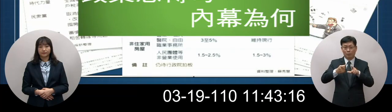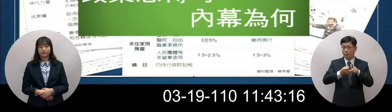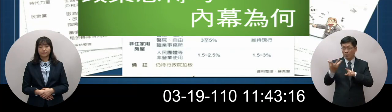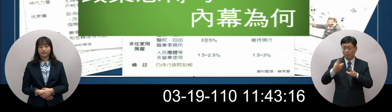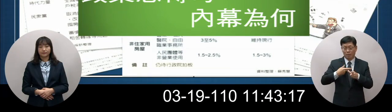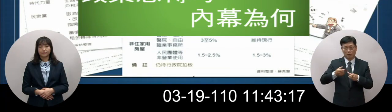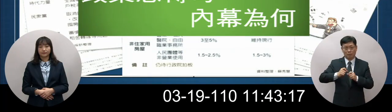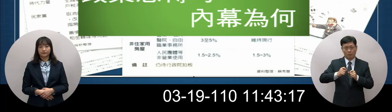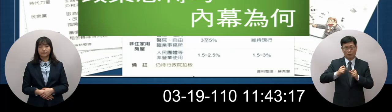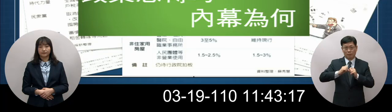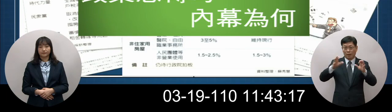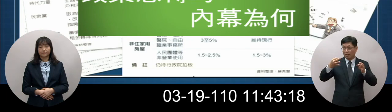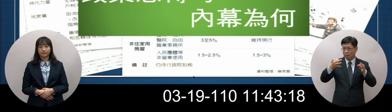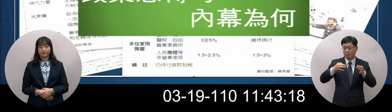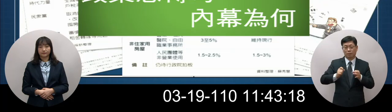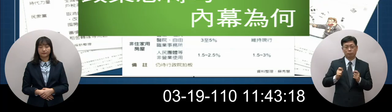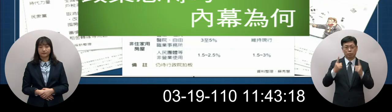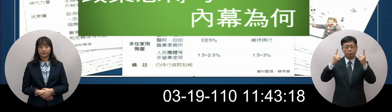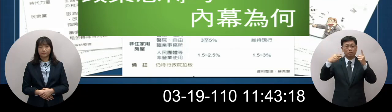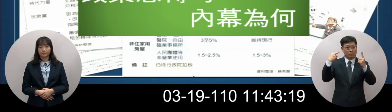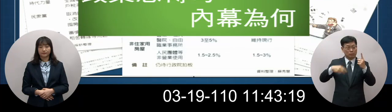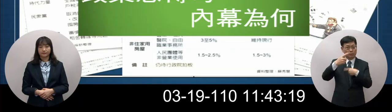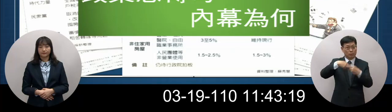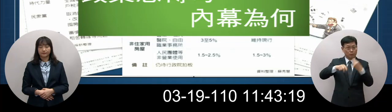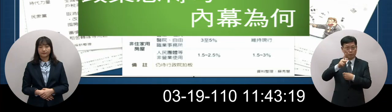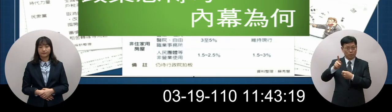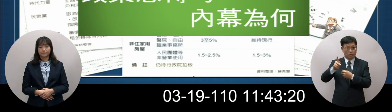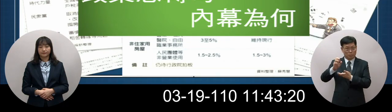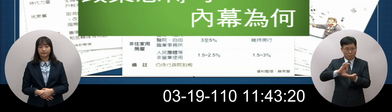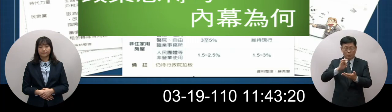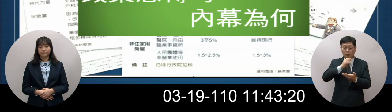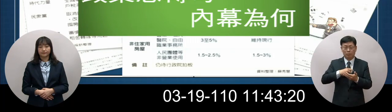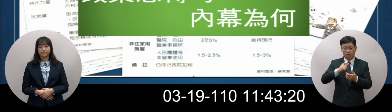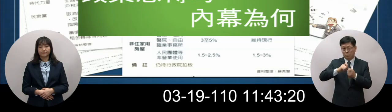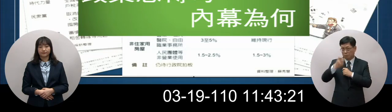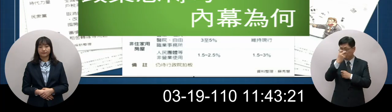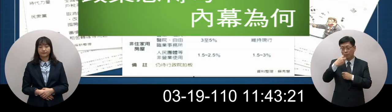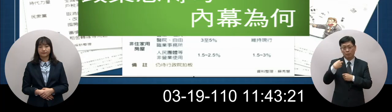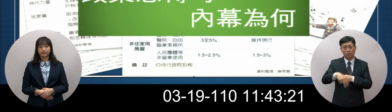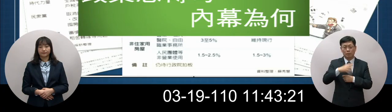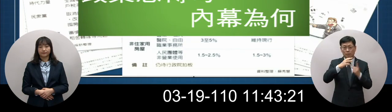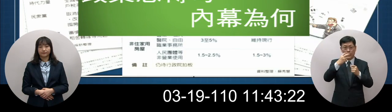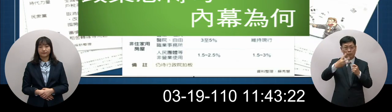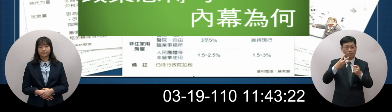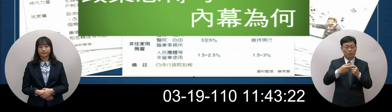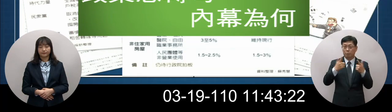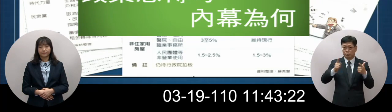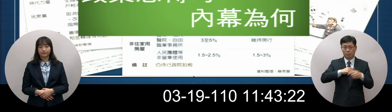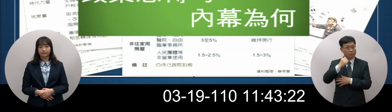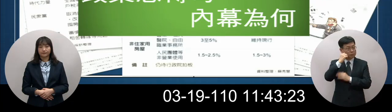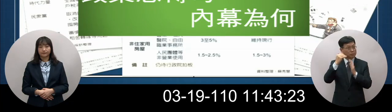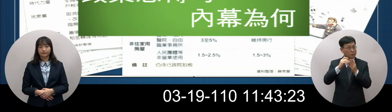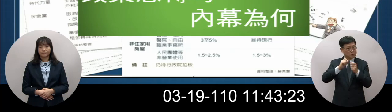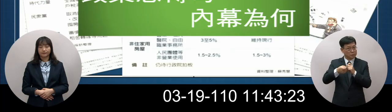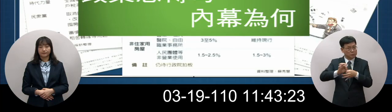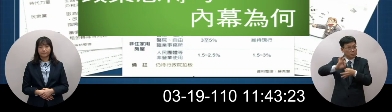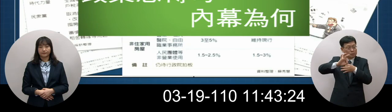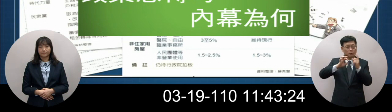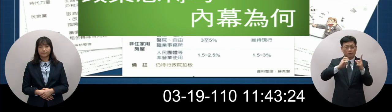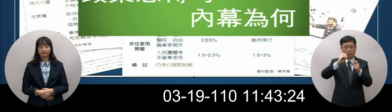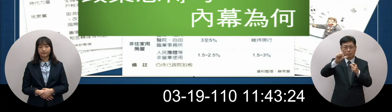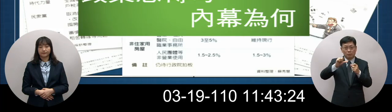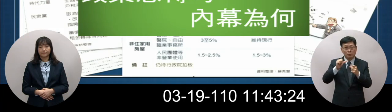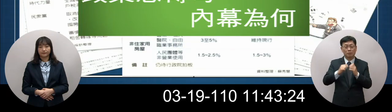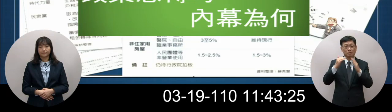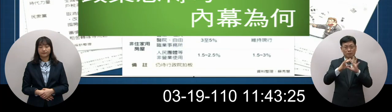限值，针对于转售来查税；103又是提高非自用住宅的房屋税率；105年